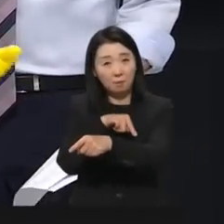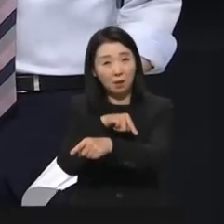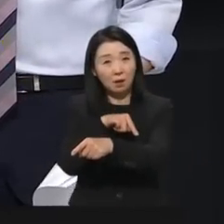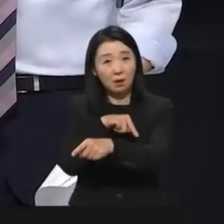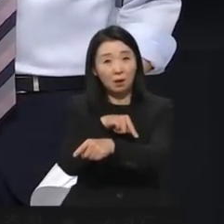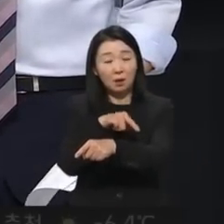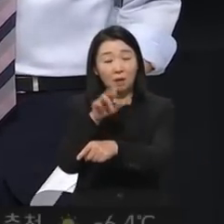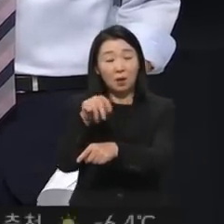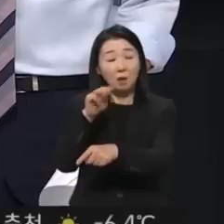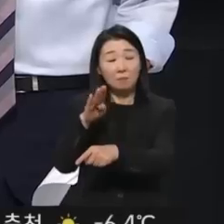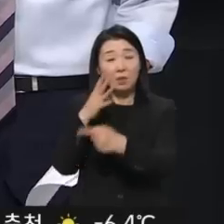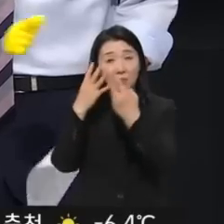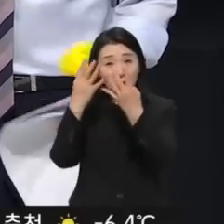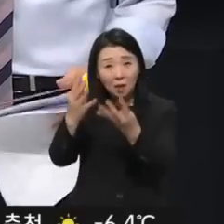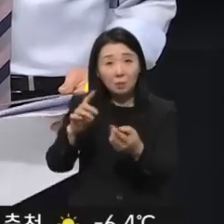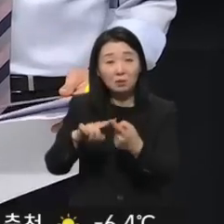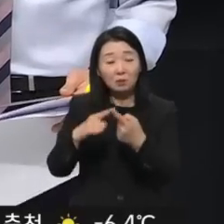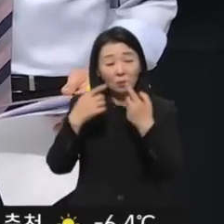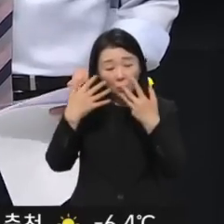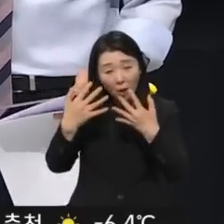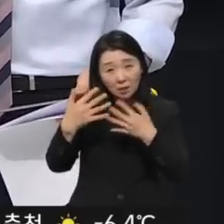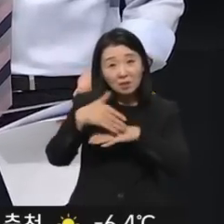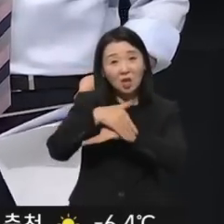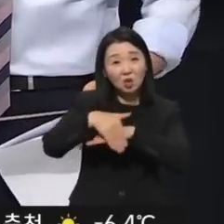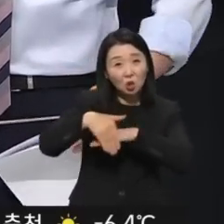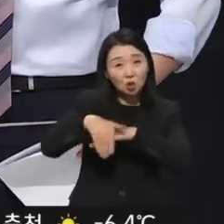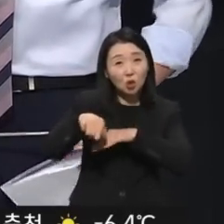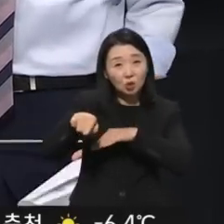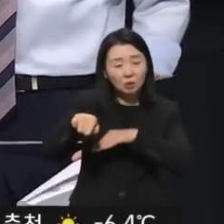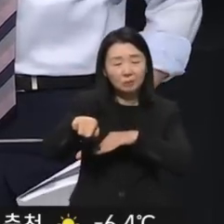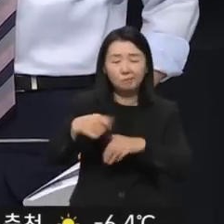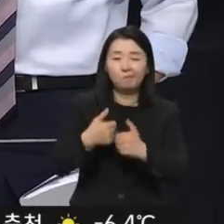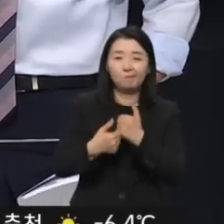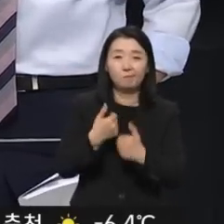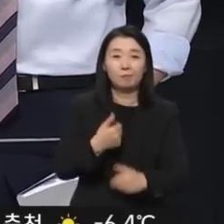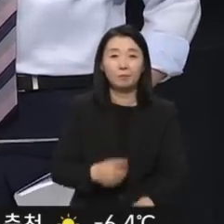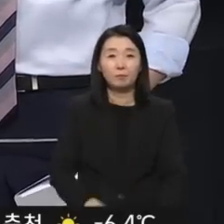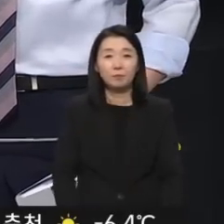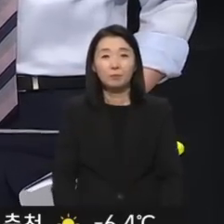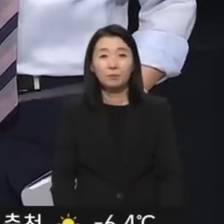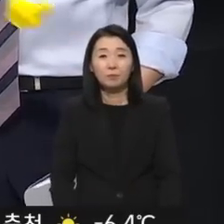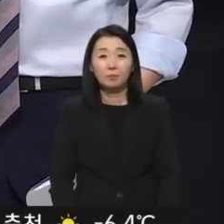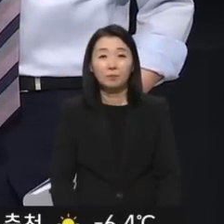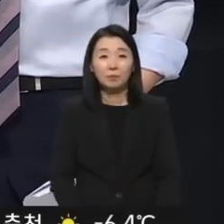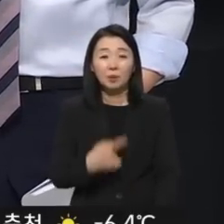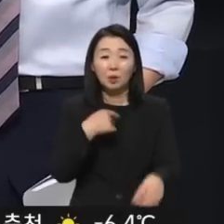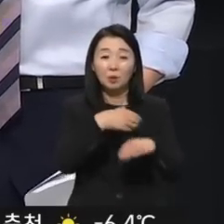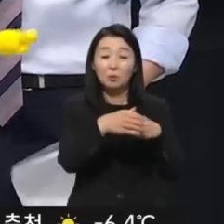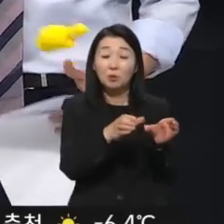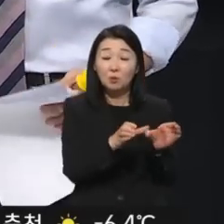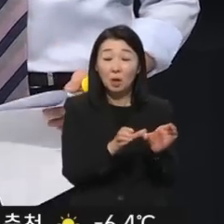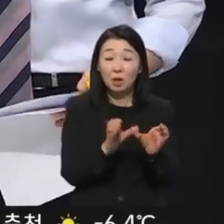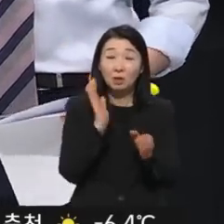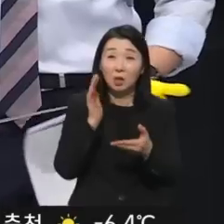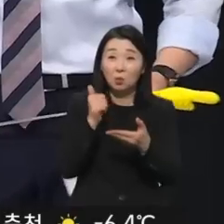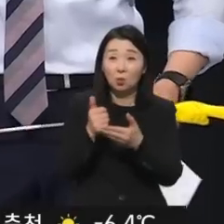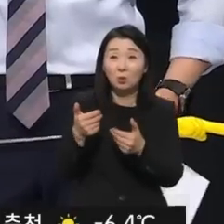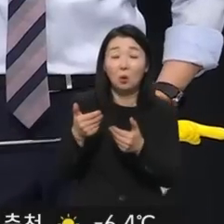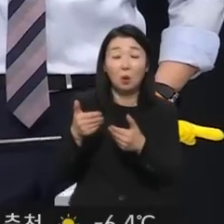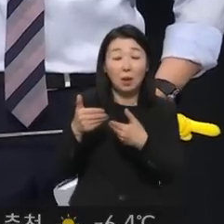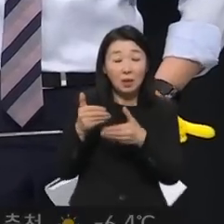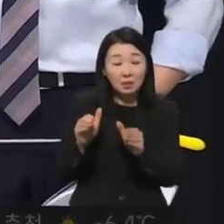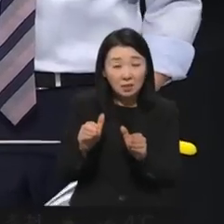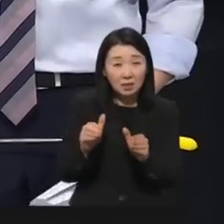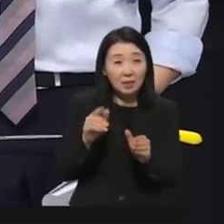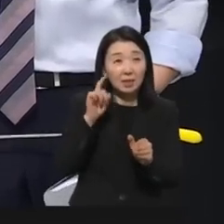이미 MB 사면이 기정사실화된 분위기도 심기를 건드린 듯합니다. 야당은 이 대통령실이 여론을 등지고 MB